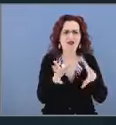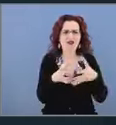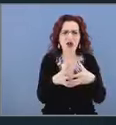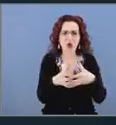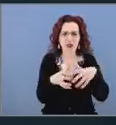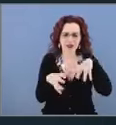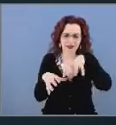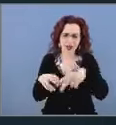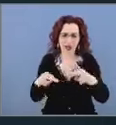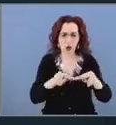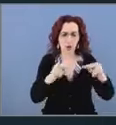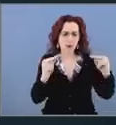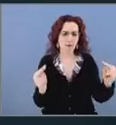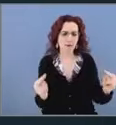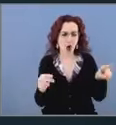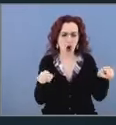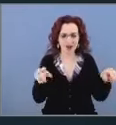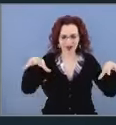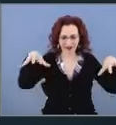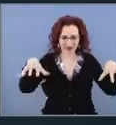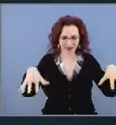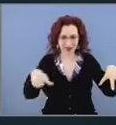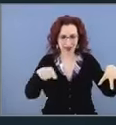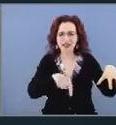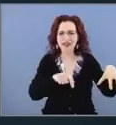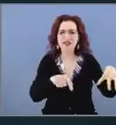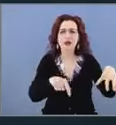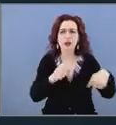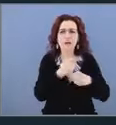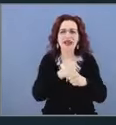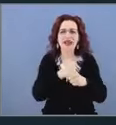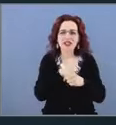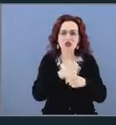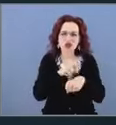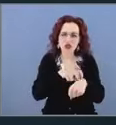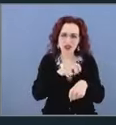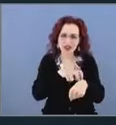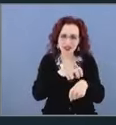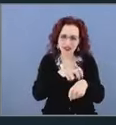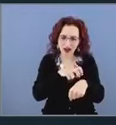sono medicina e ingegneria, per cui è un punto di vista, diciamo, abbastanza